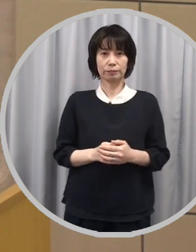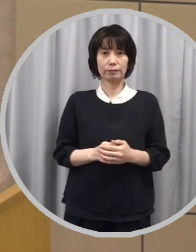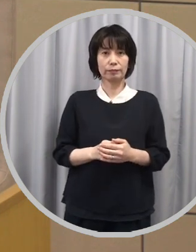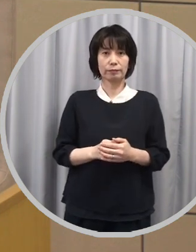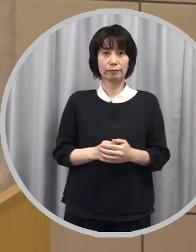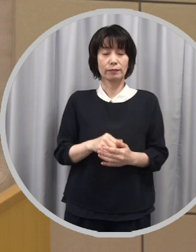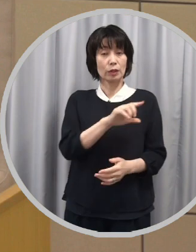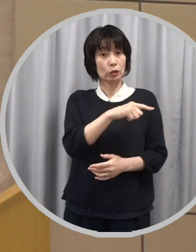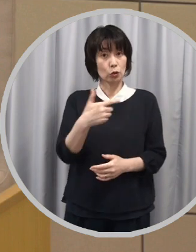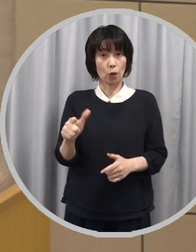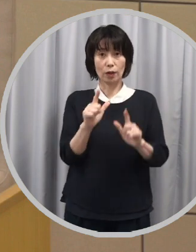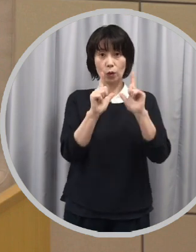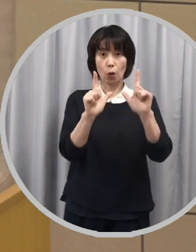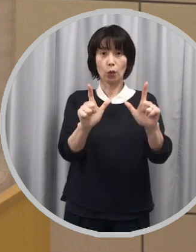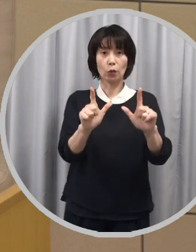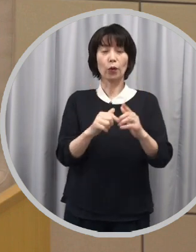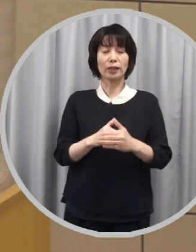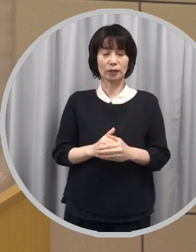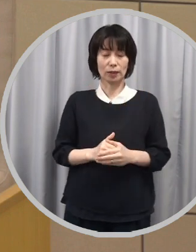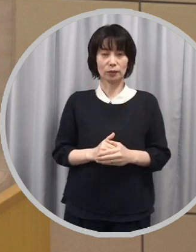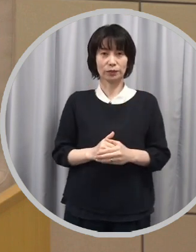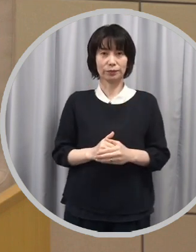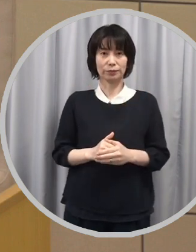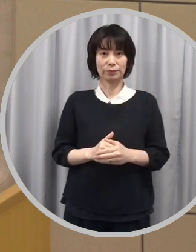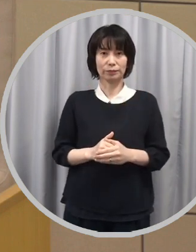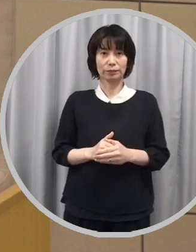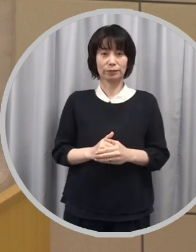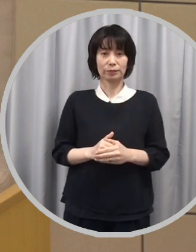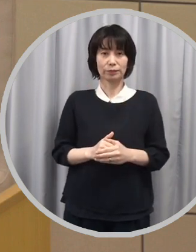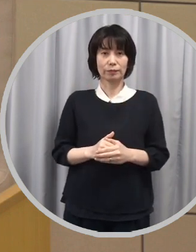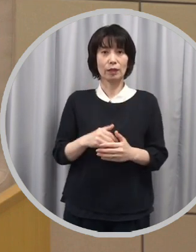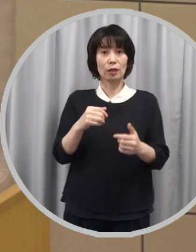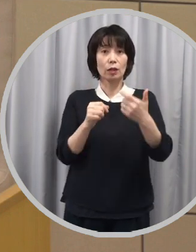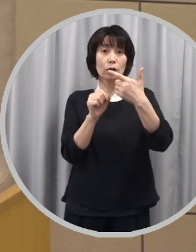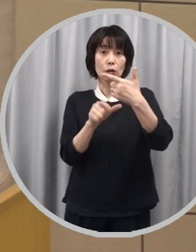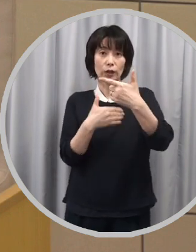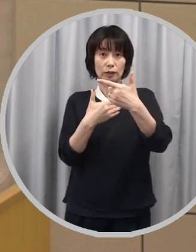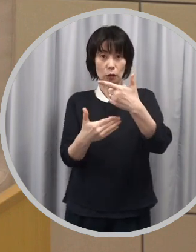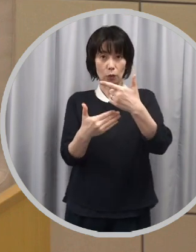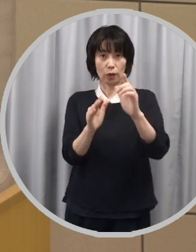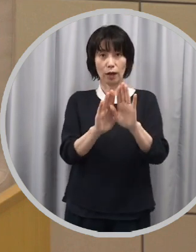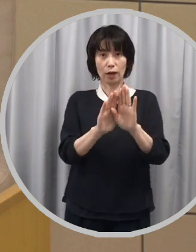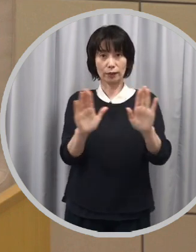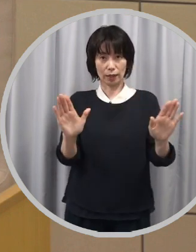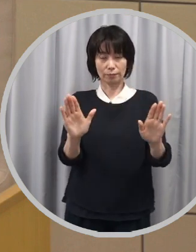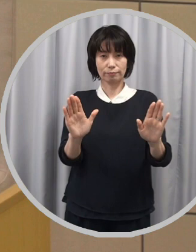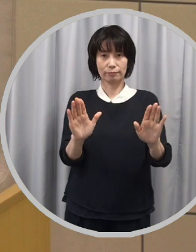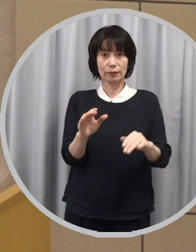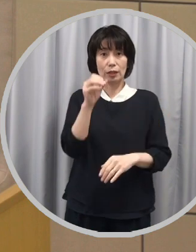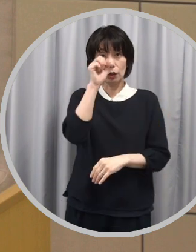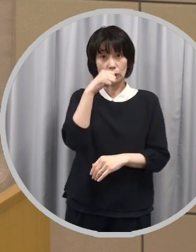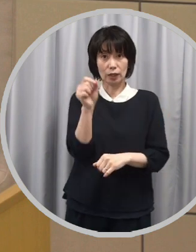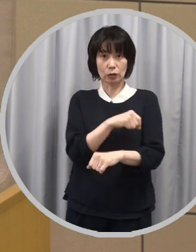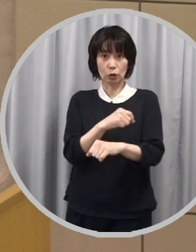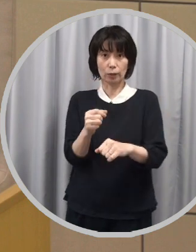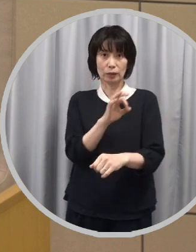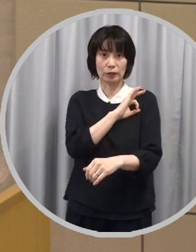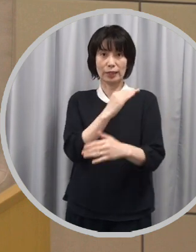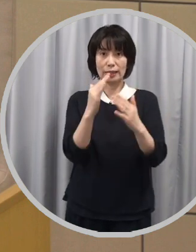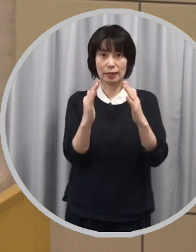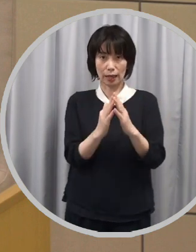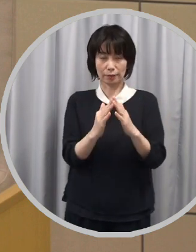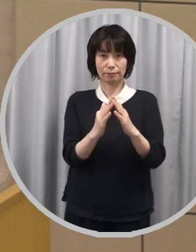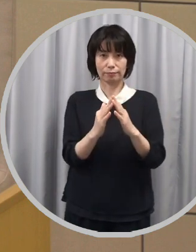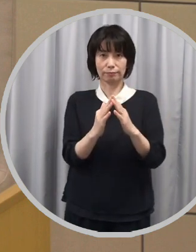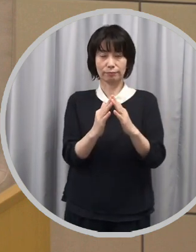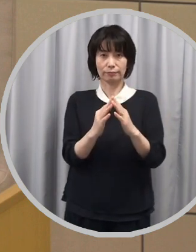この際、諸般の報告をいたします。6月9日に開催されました予算特別委員会